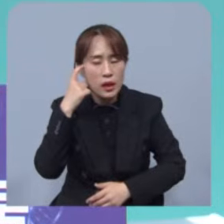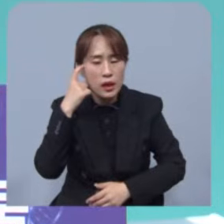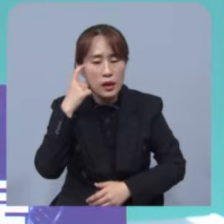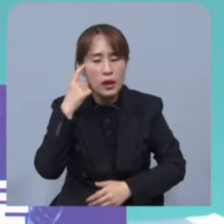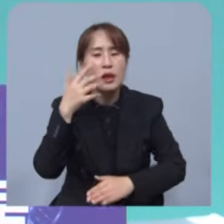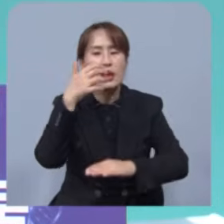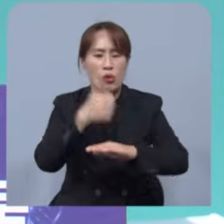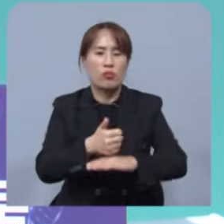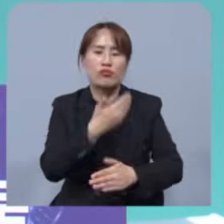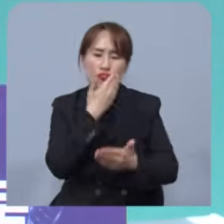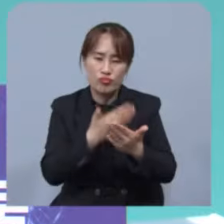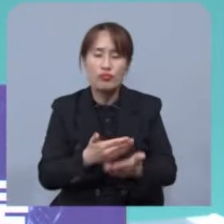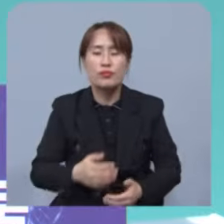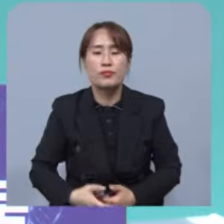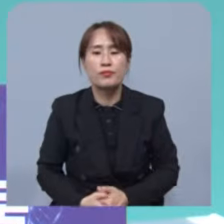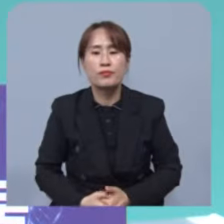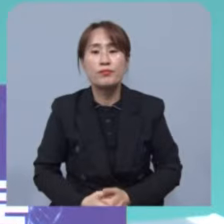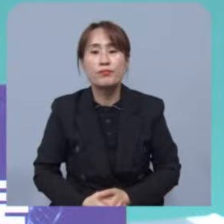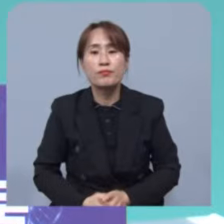결과가 중요하다.